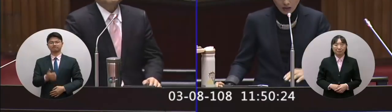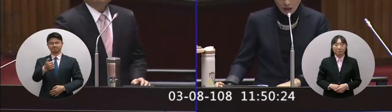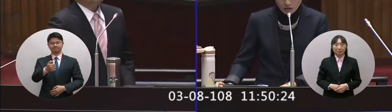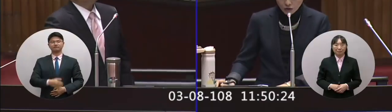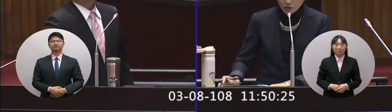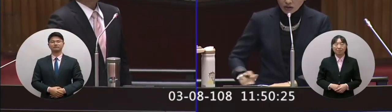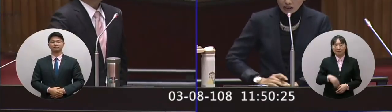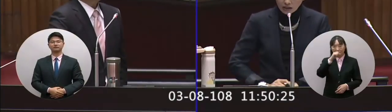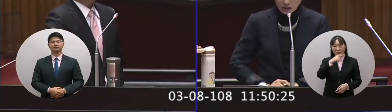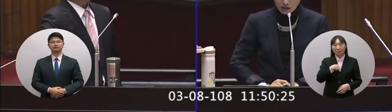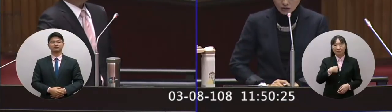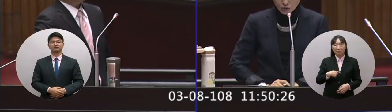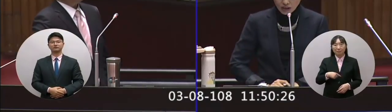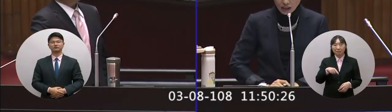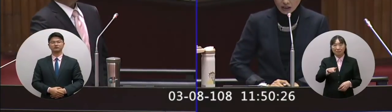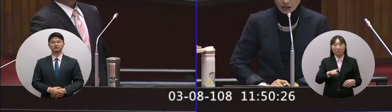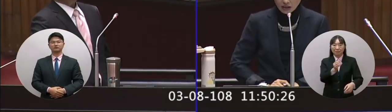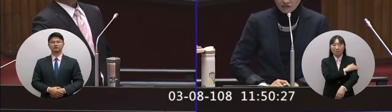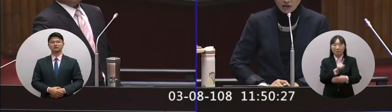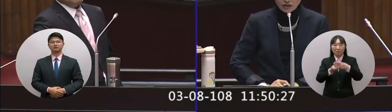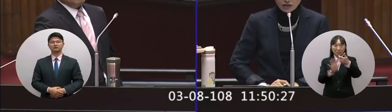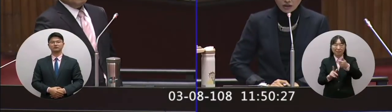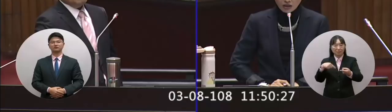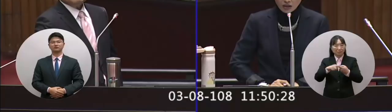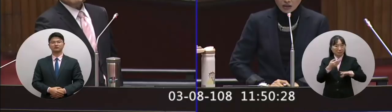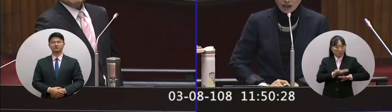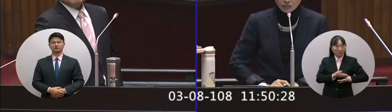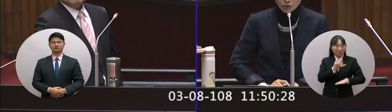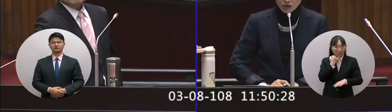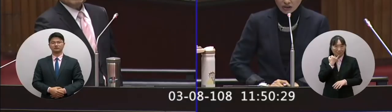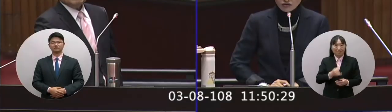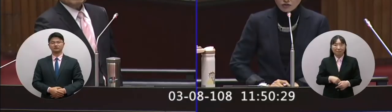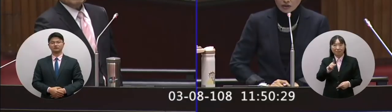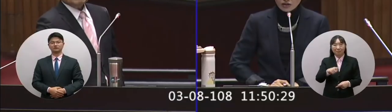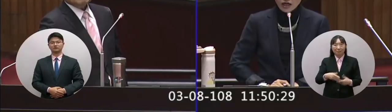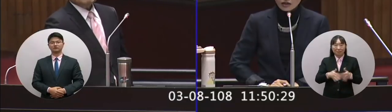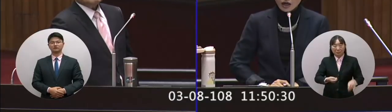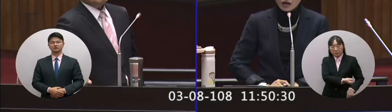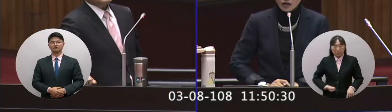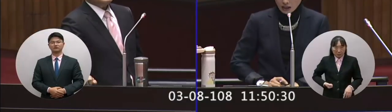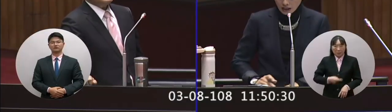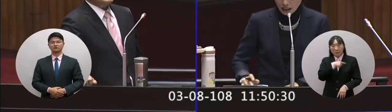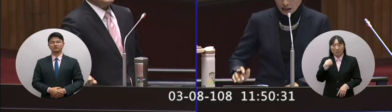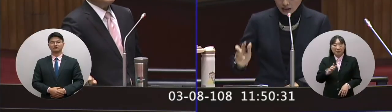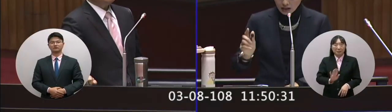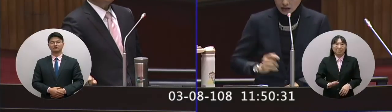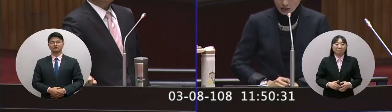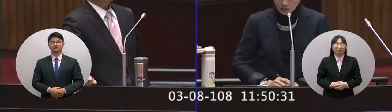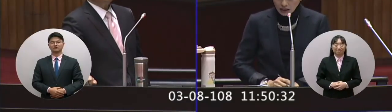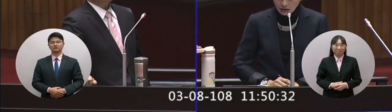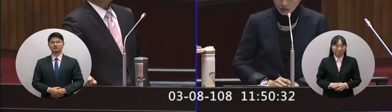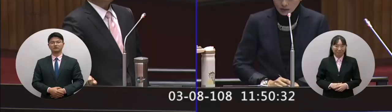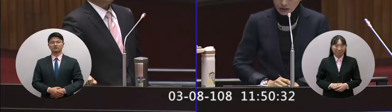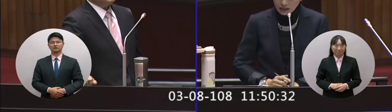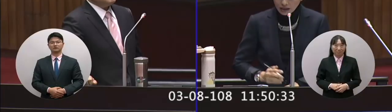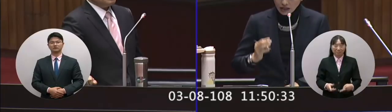谢。 好，所以我想这个陈主委应该也可以放心哈，应该你不需要切腹自杀了啦。好，那第二个，